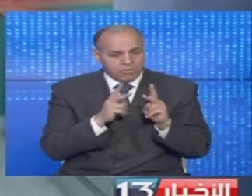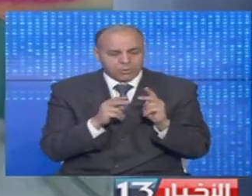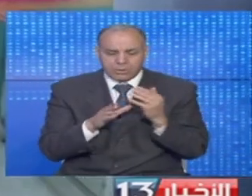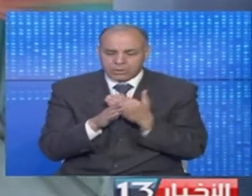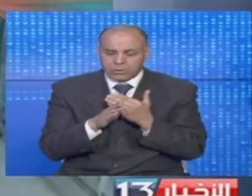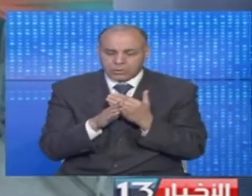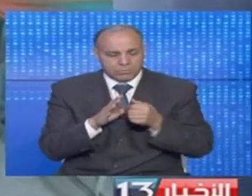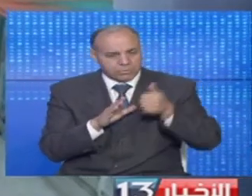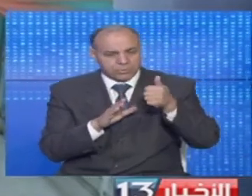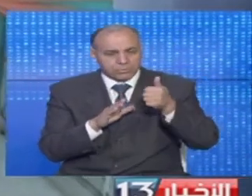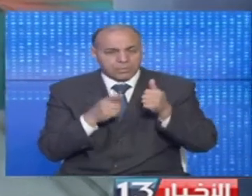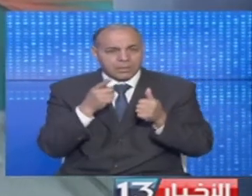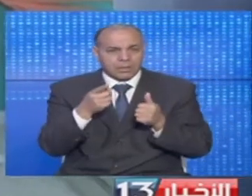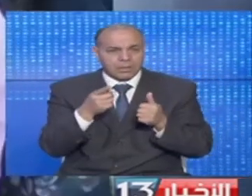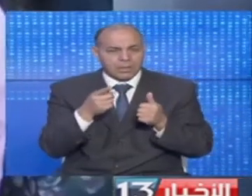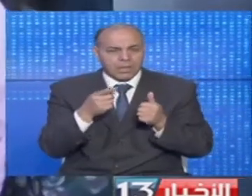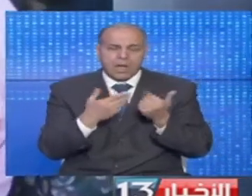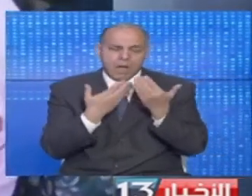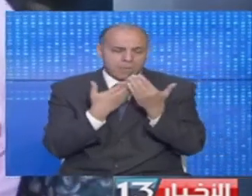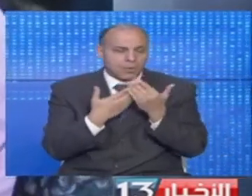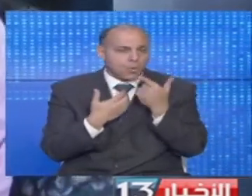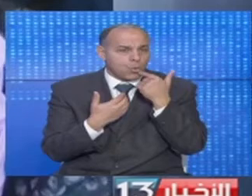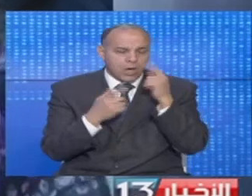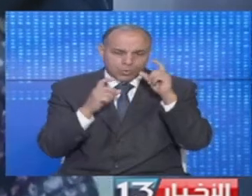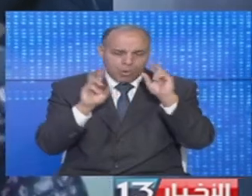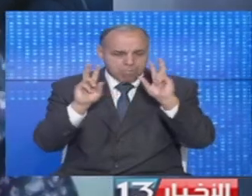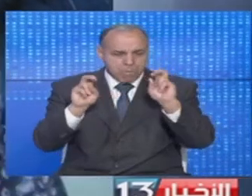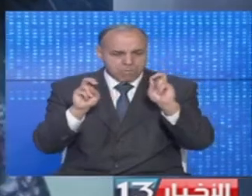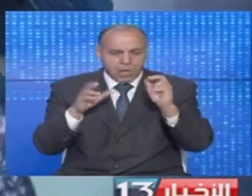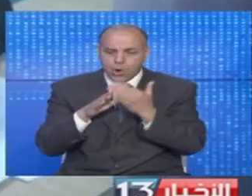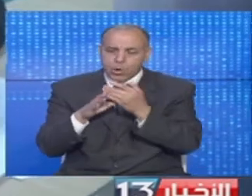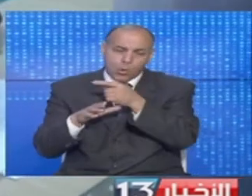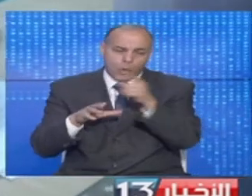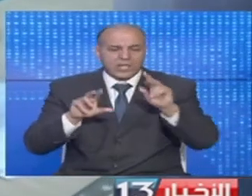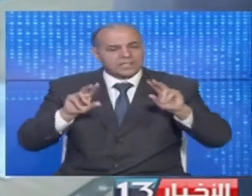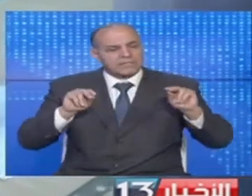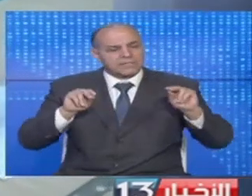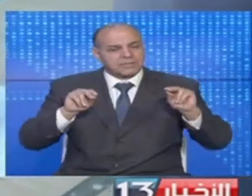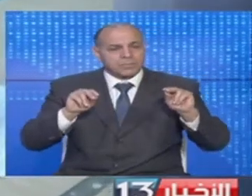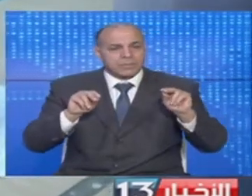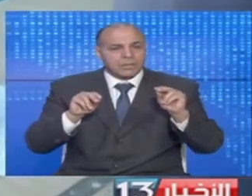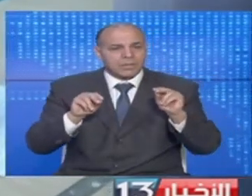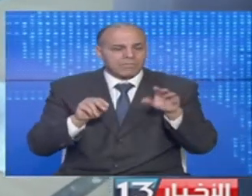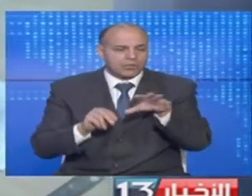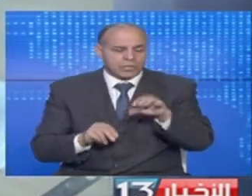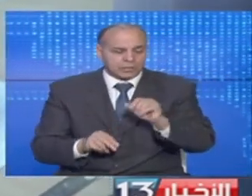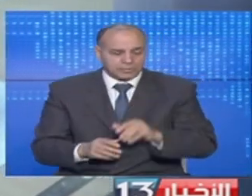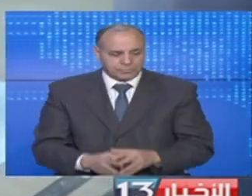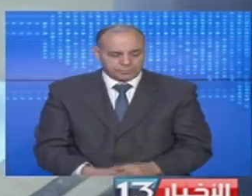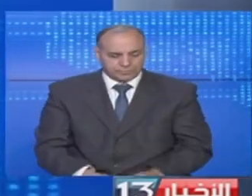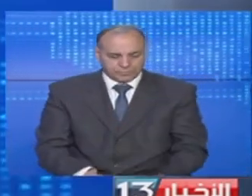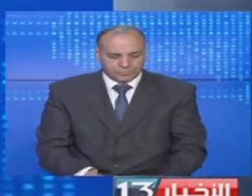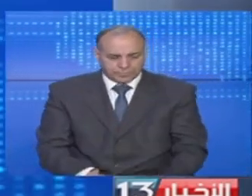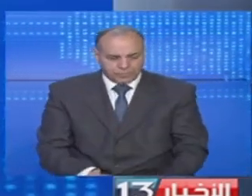بمدرسة التميز، آملين أن تكون نفس الصورة ببقية المؤسسات التربوية بالجهة.